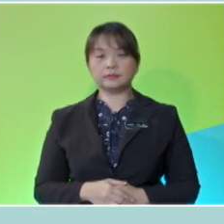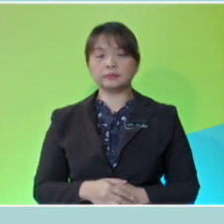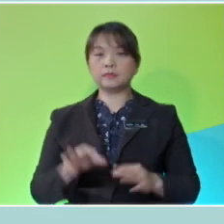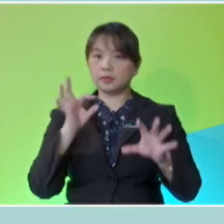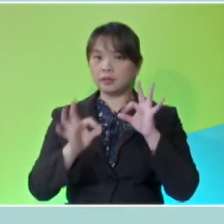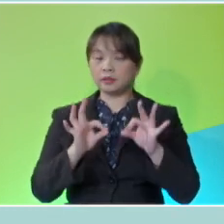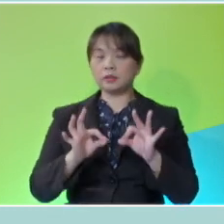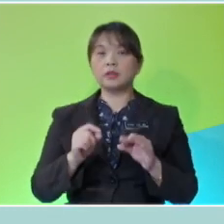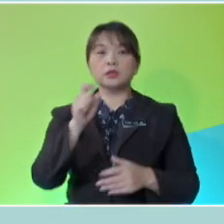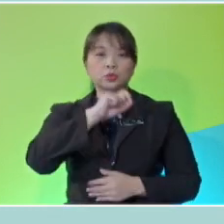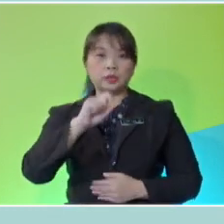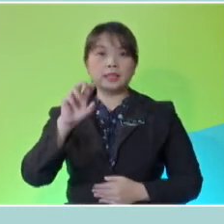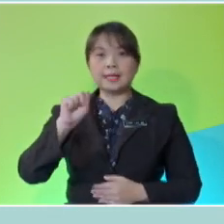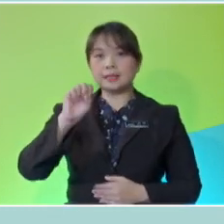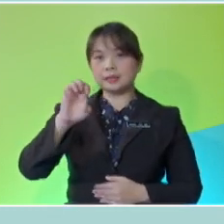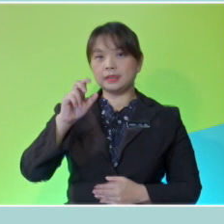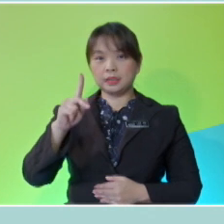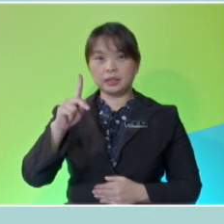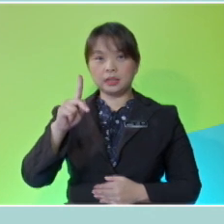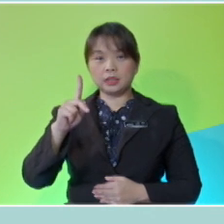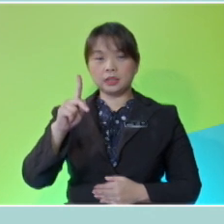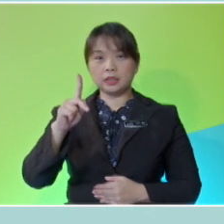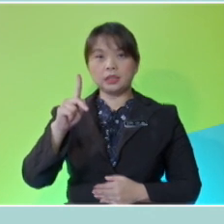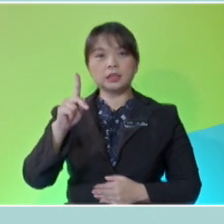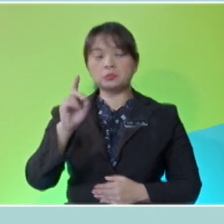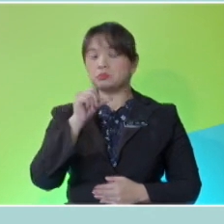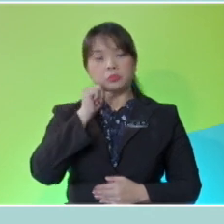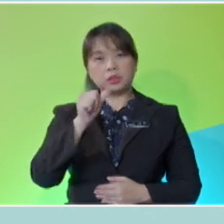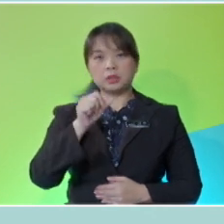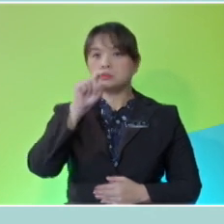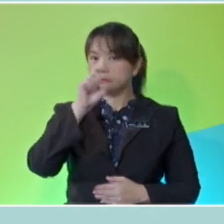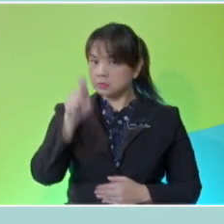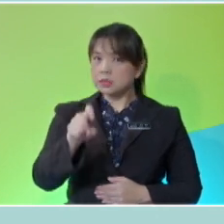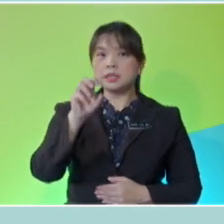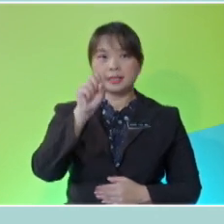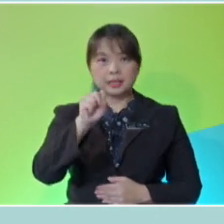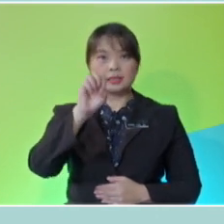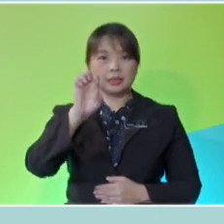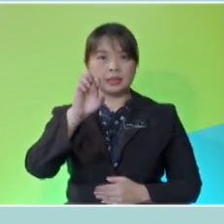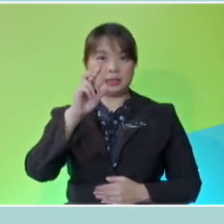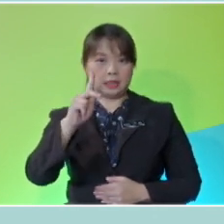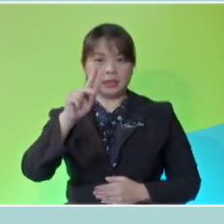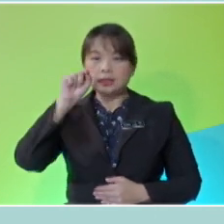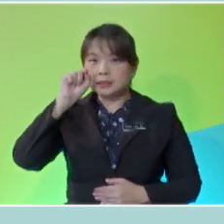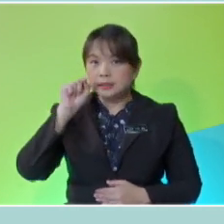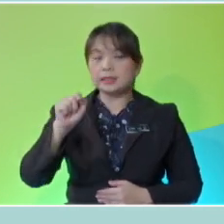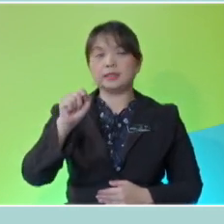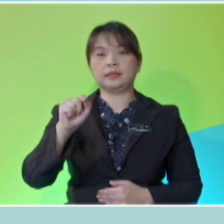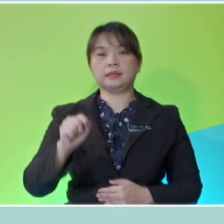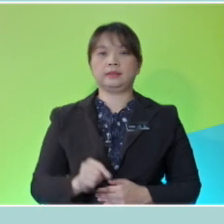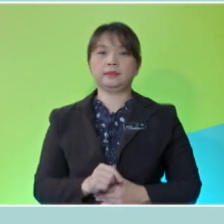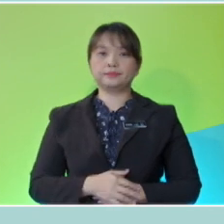S iki tapi tak ada titik itu bukan simbol lah oke simbol dalam peta meski betul supaya pe kalau simbol salah dalam peta nanti